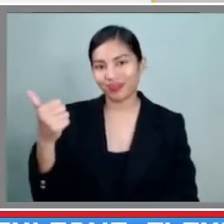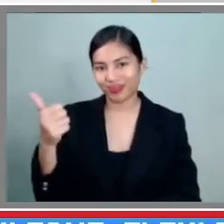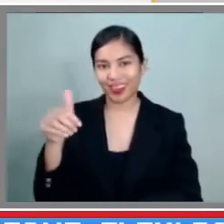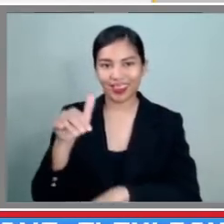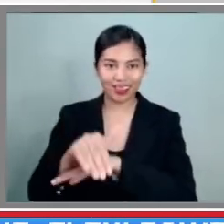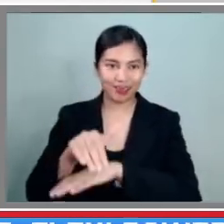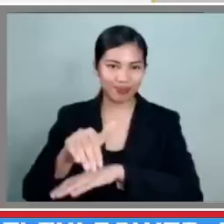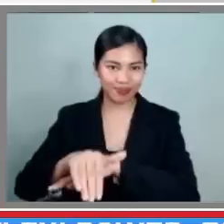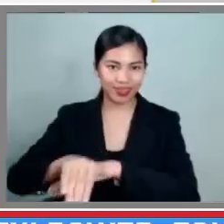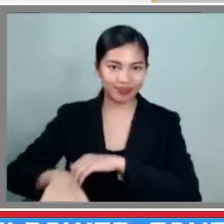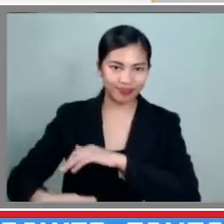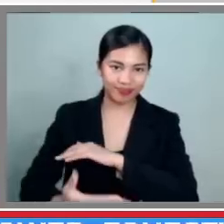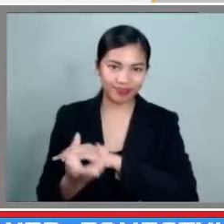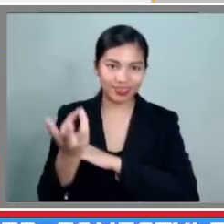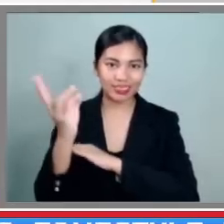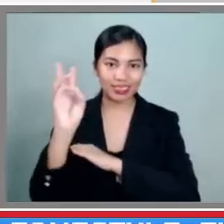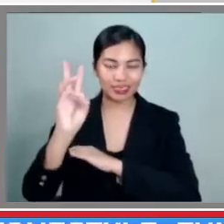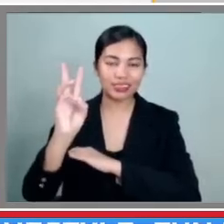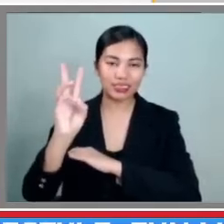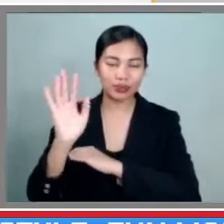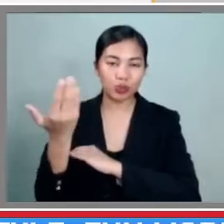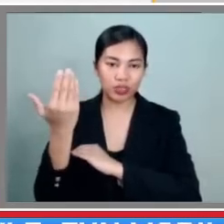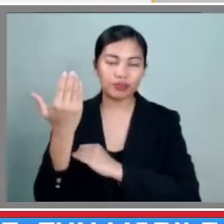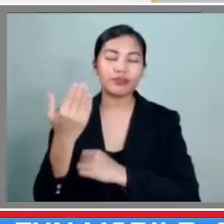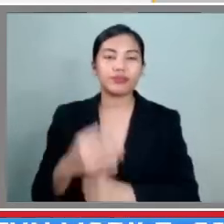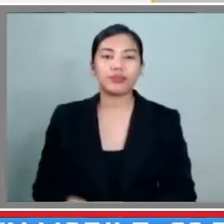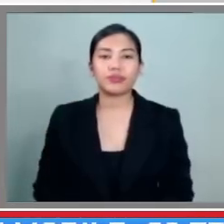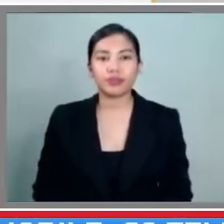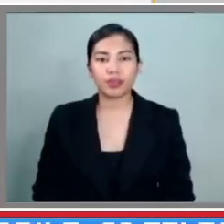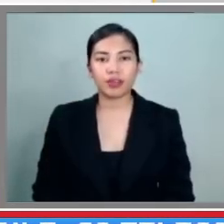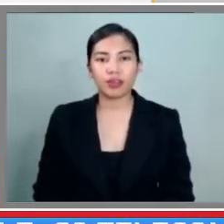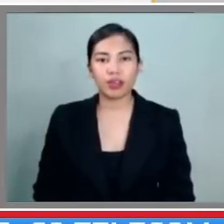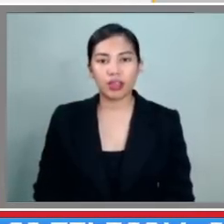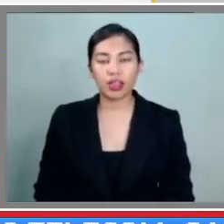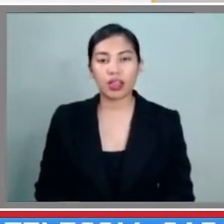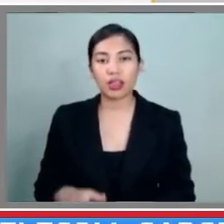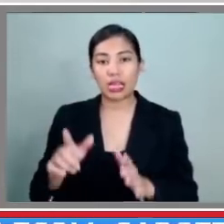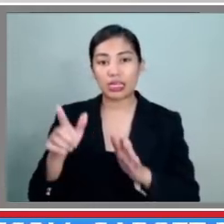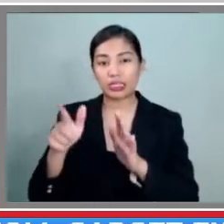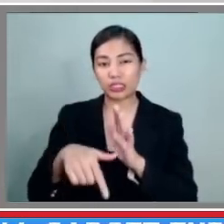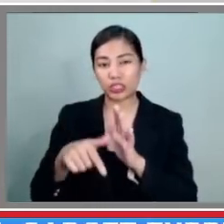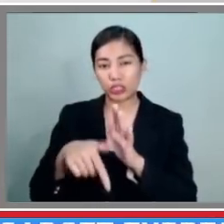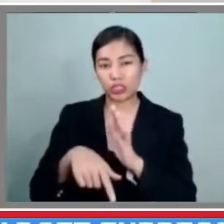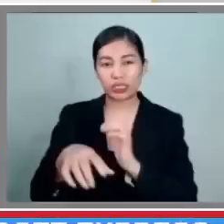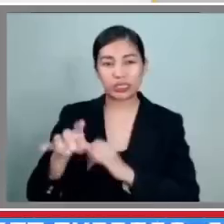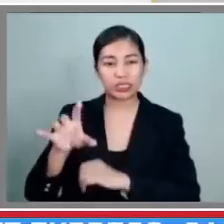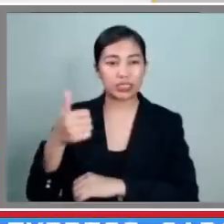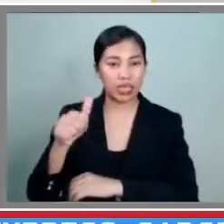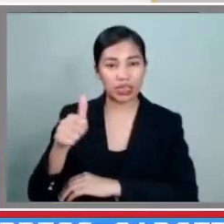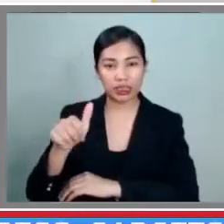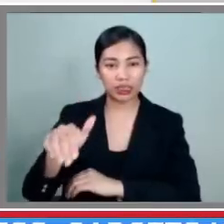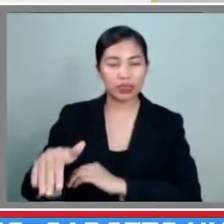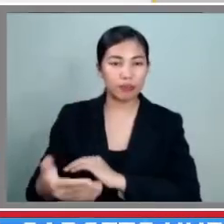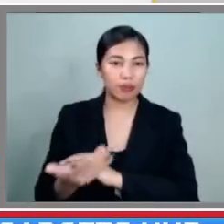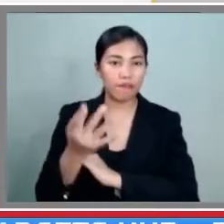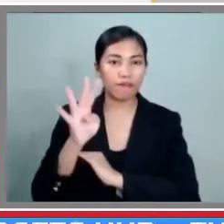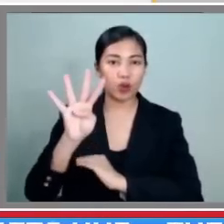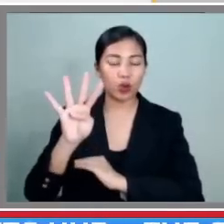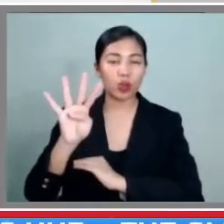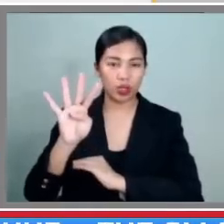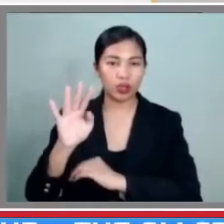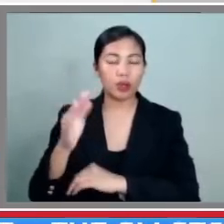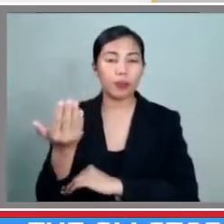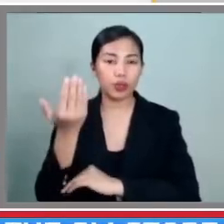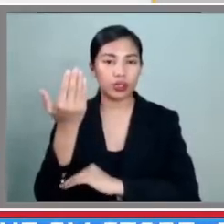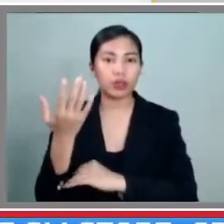umaga bukas. May water interruption din mamayang alas 10 ng gabi hanggang alas 4 ng umaga bukas sa ilang barangay sa Quezon